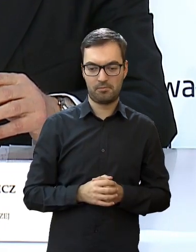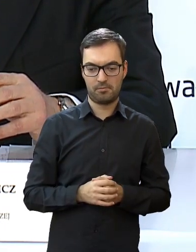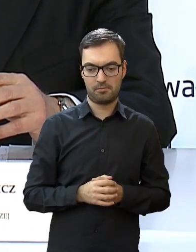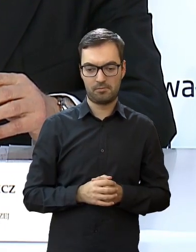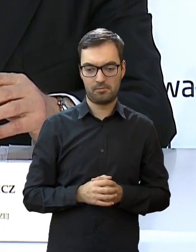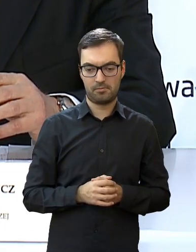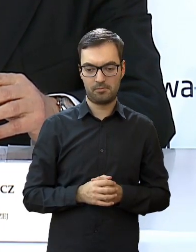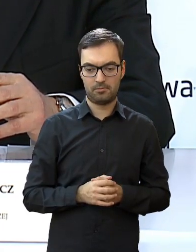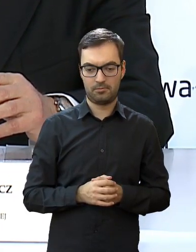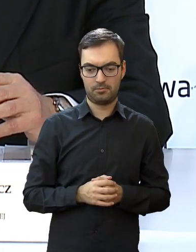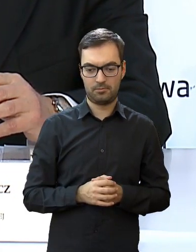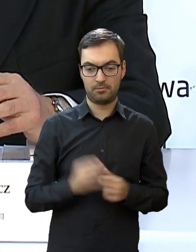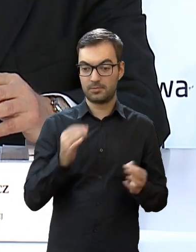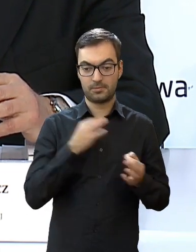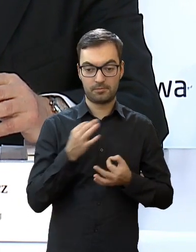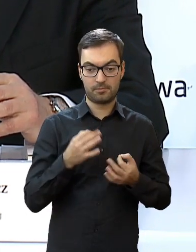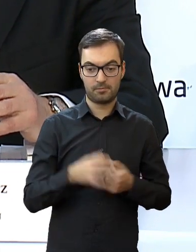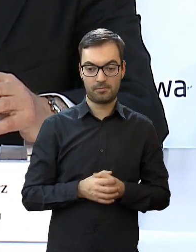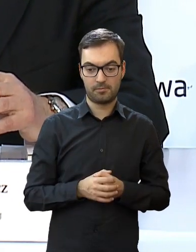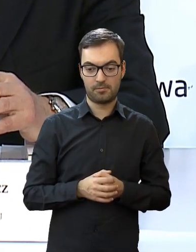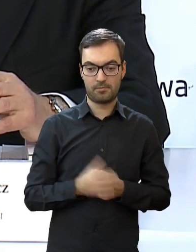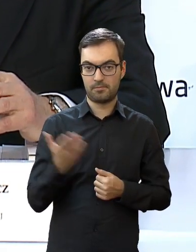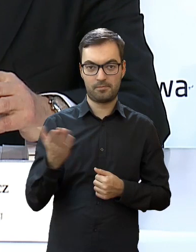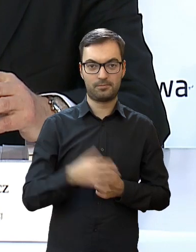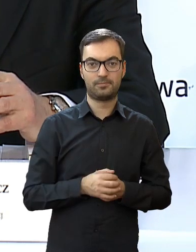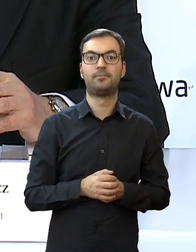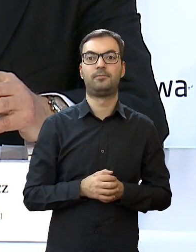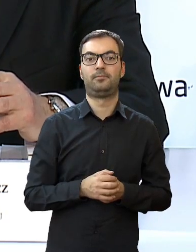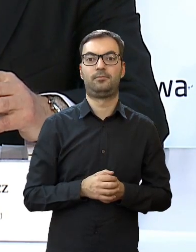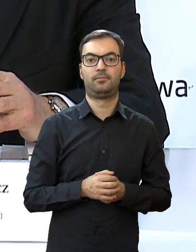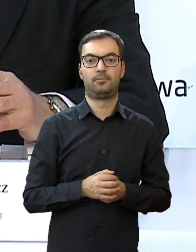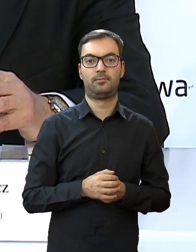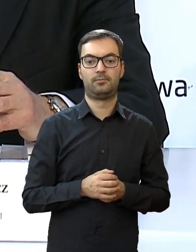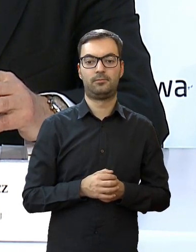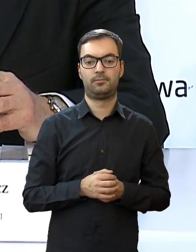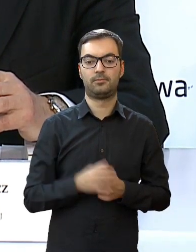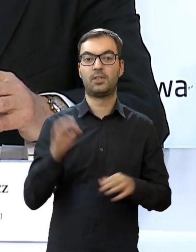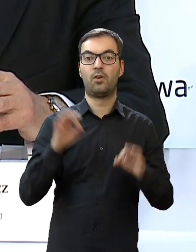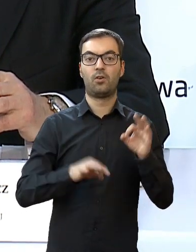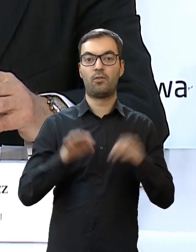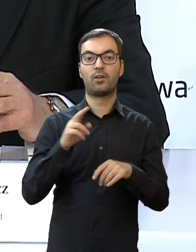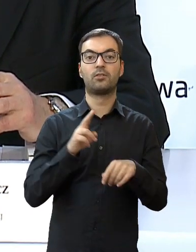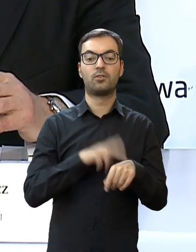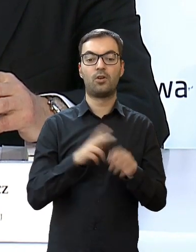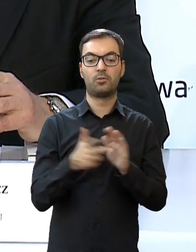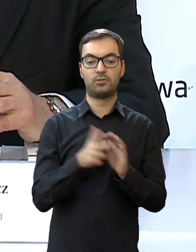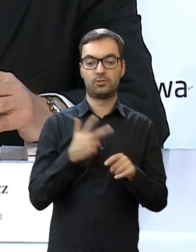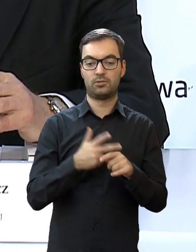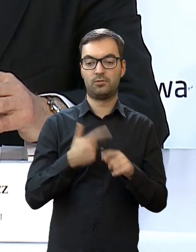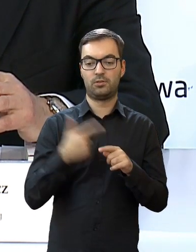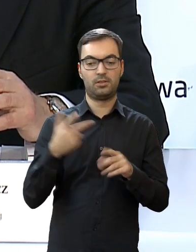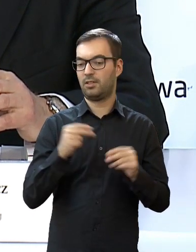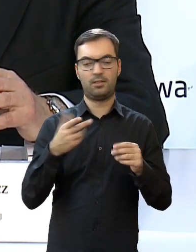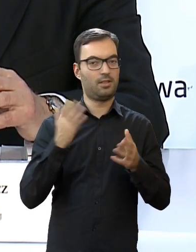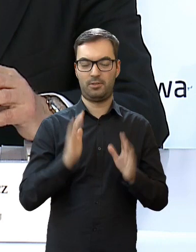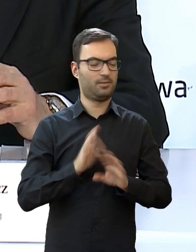Dobrze. Czy są jeszcze jakieś pytania? Bardzo proszę. Czy te konferencje 18.30 i 22 to są aktualne? Nie,